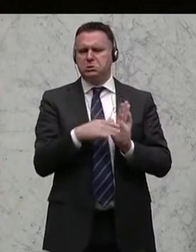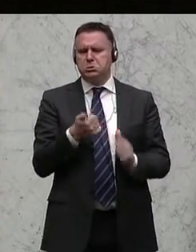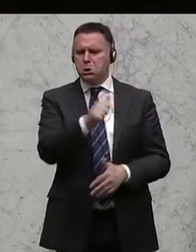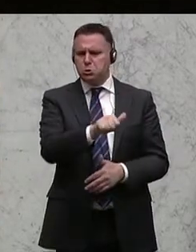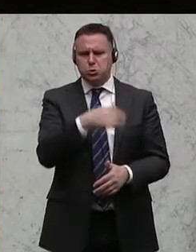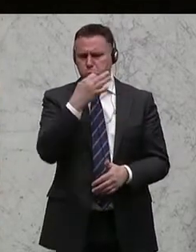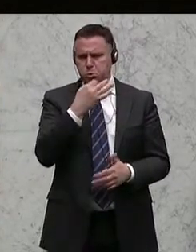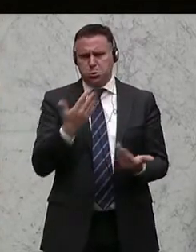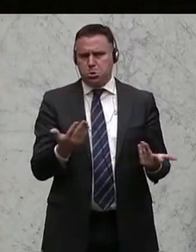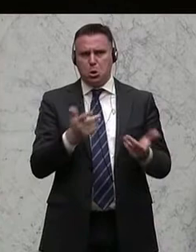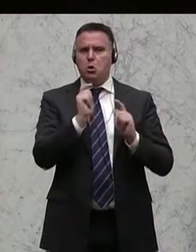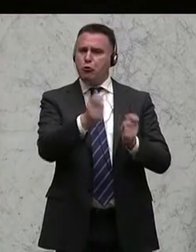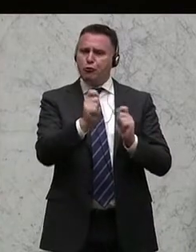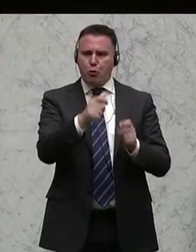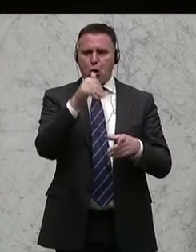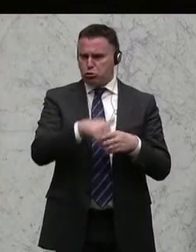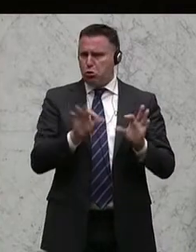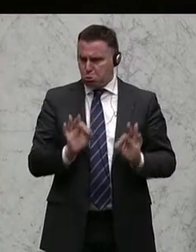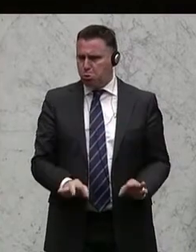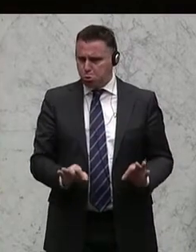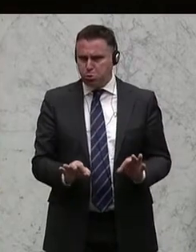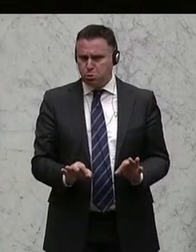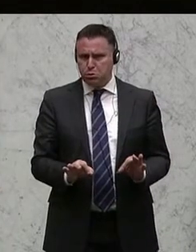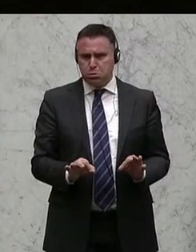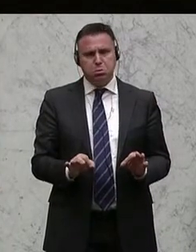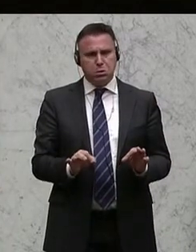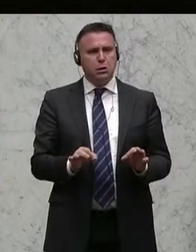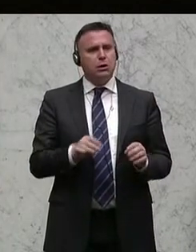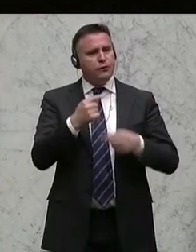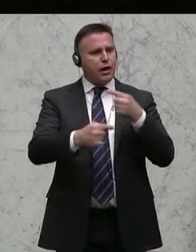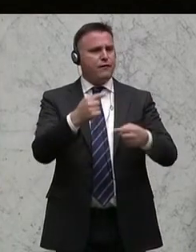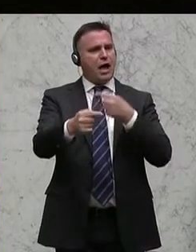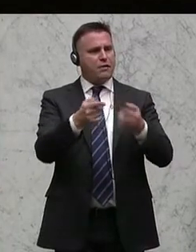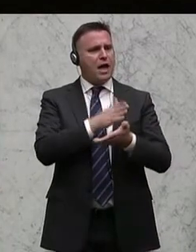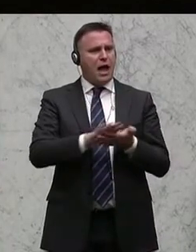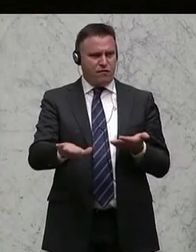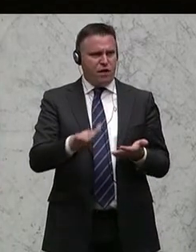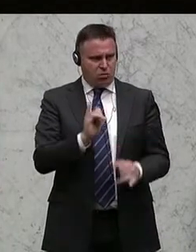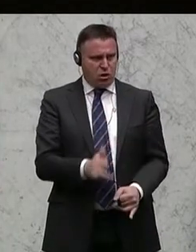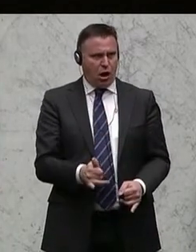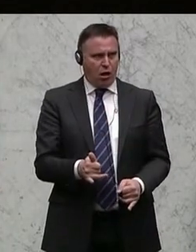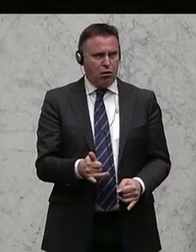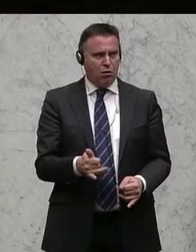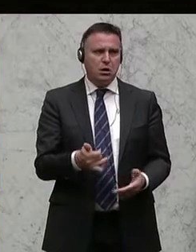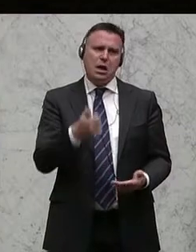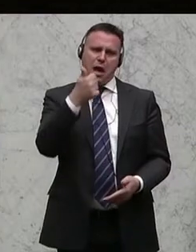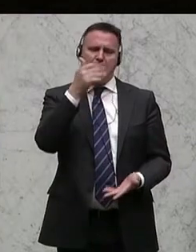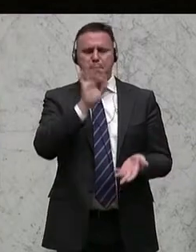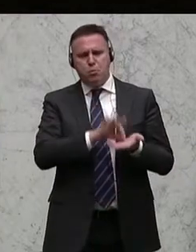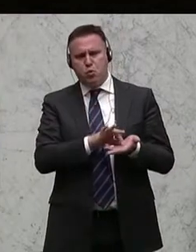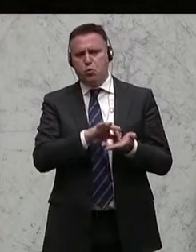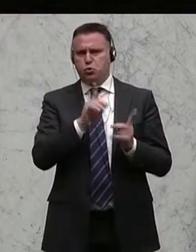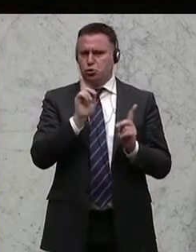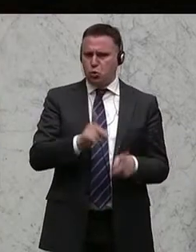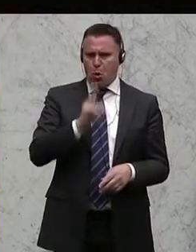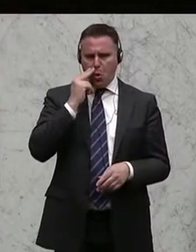zu sagen. Die Vorschläge erscheinen zweckdienlich, vereinfachen das Verfahren. Das Einzige, was vielleicht einmal überdacht werden